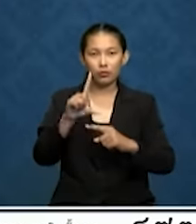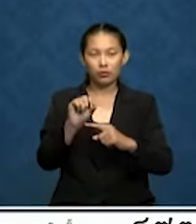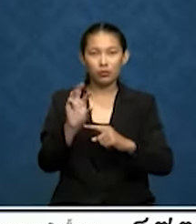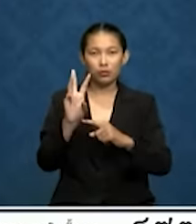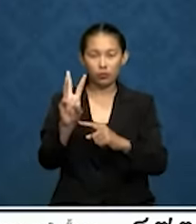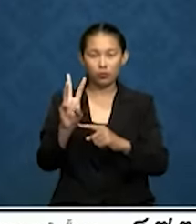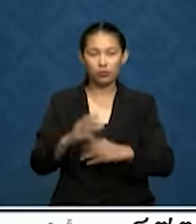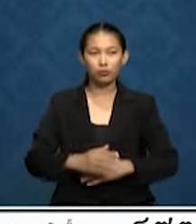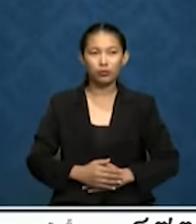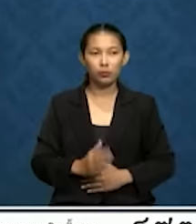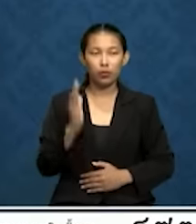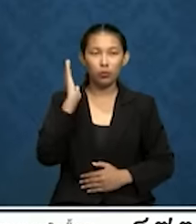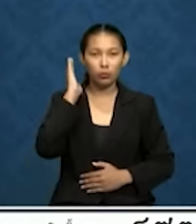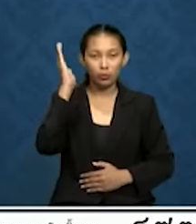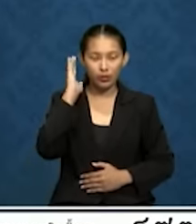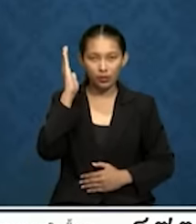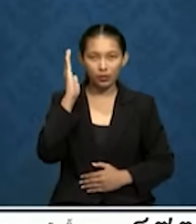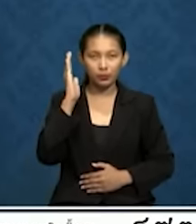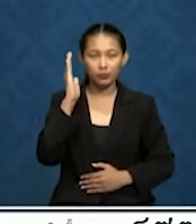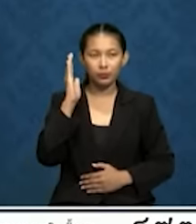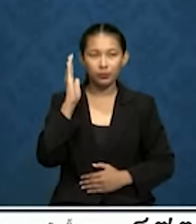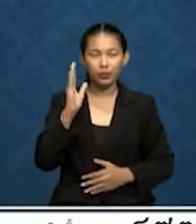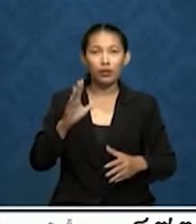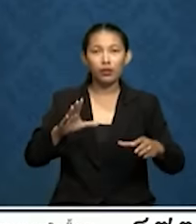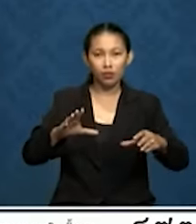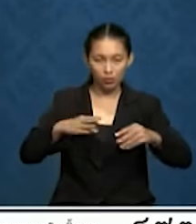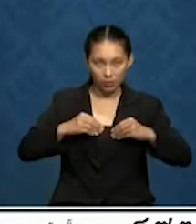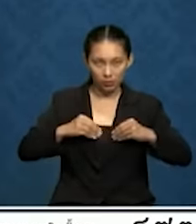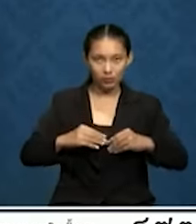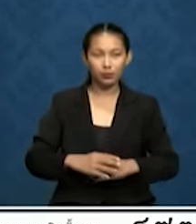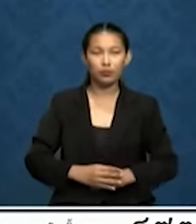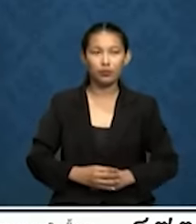26นายเกลียงกันตินัน เห็นชอบครับ